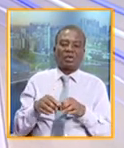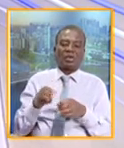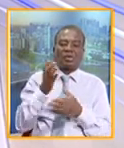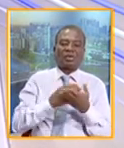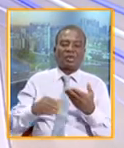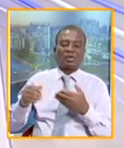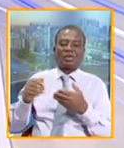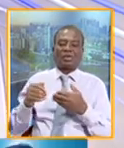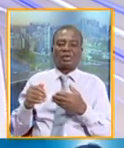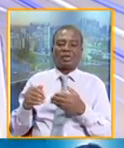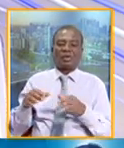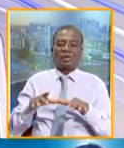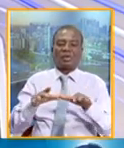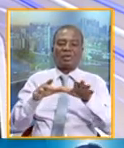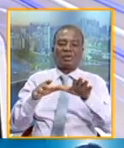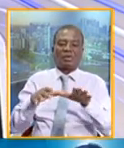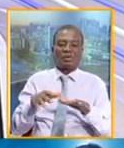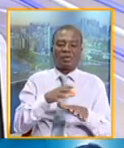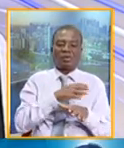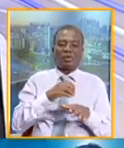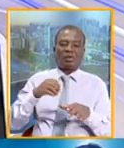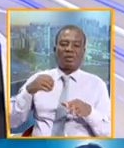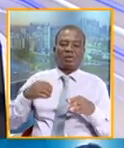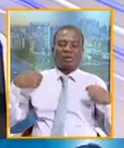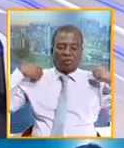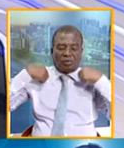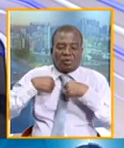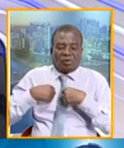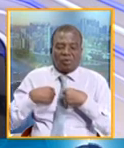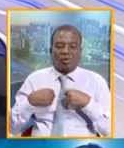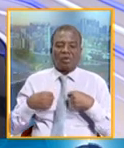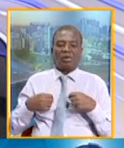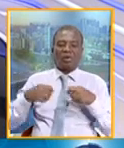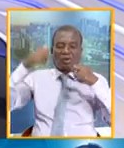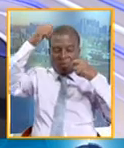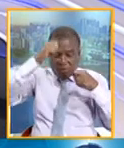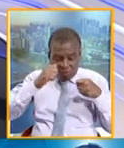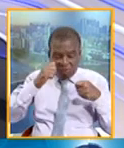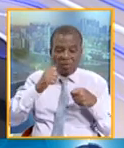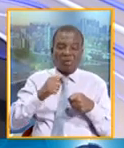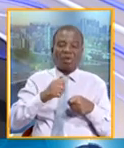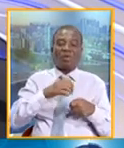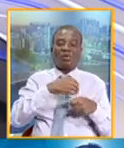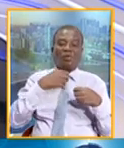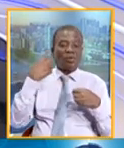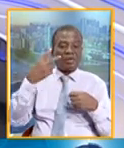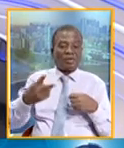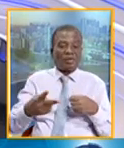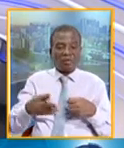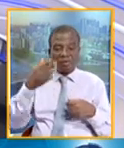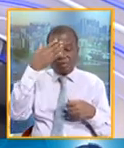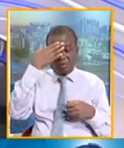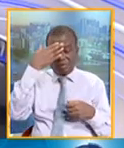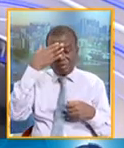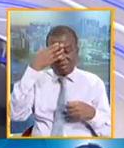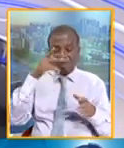certain champ lexical. Camion parade, t-shirt à l'effigie de candidats, chapiteaux et ambiance sonore à gogo. Voici ce que l'on sait du